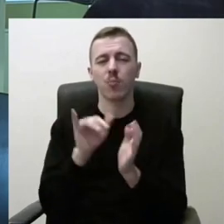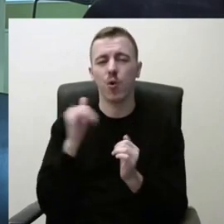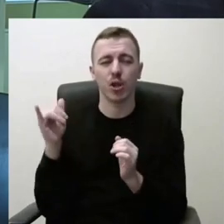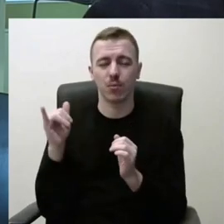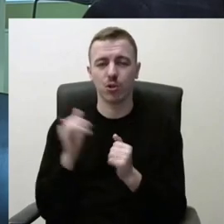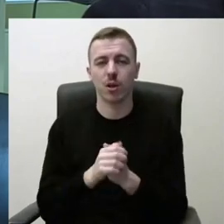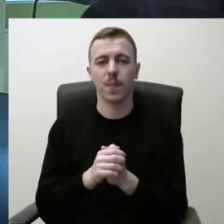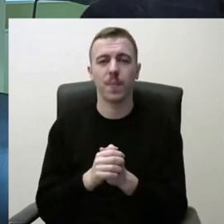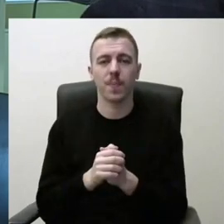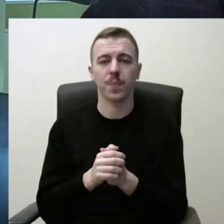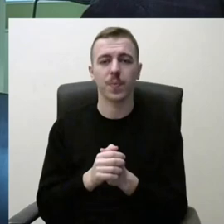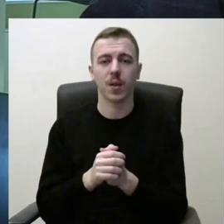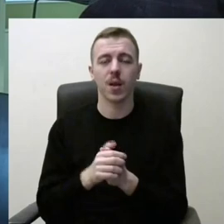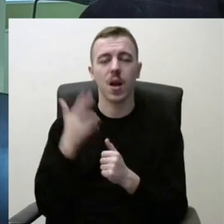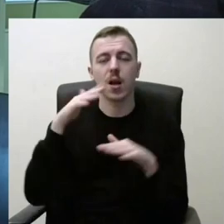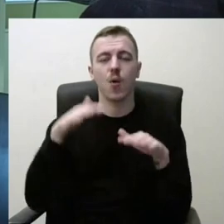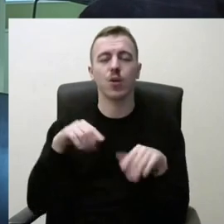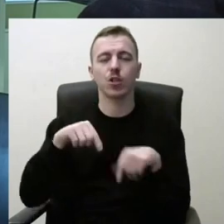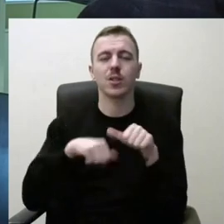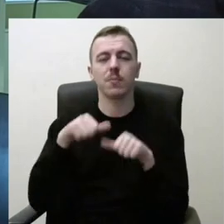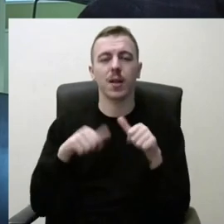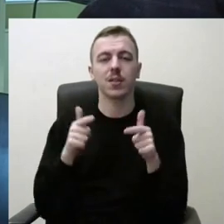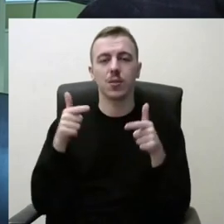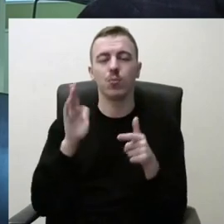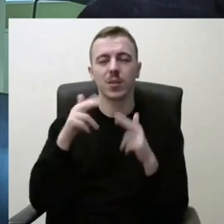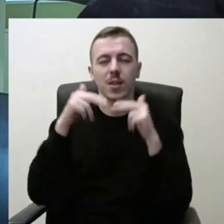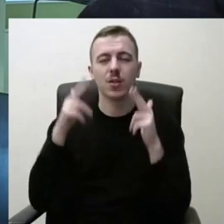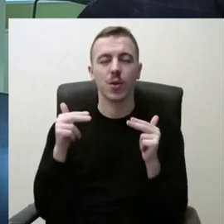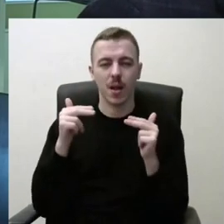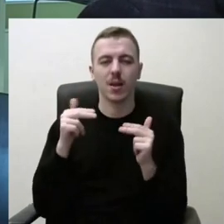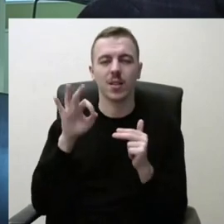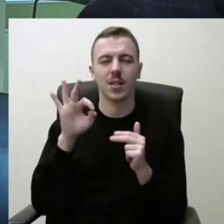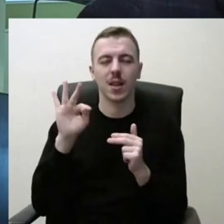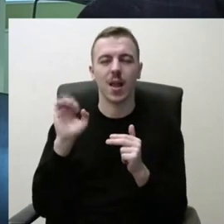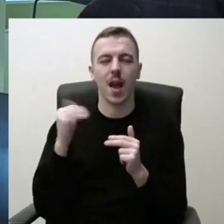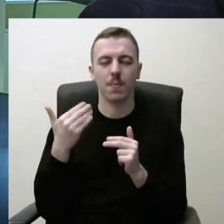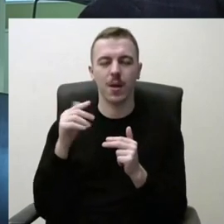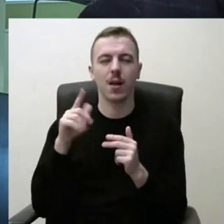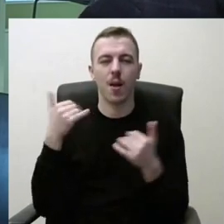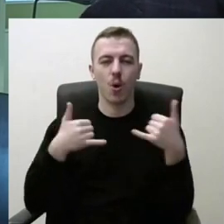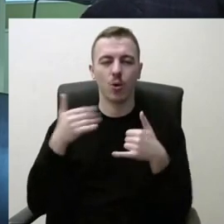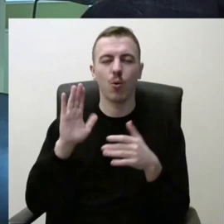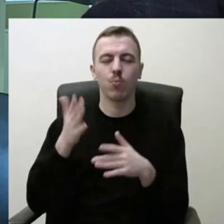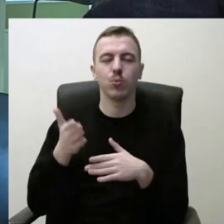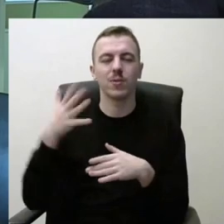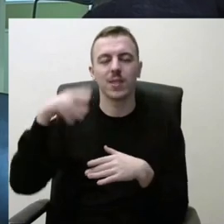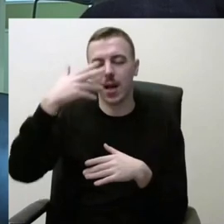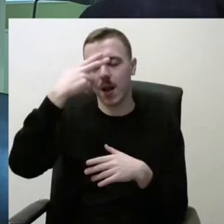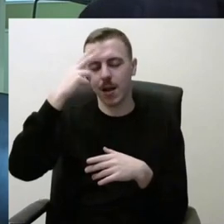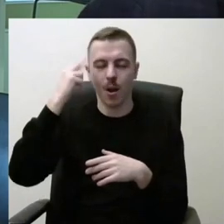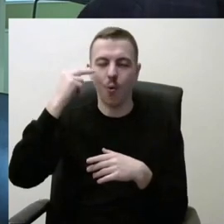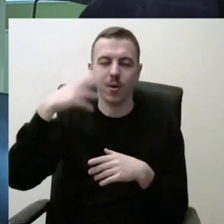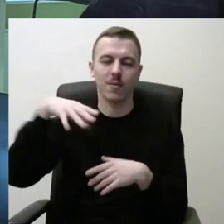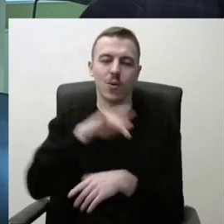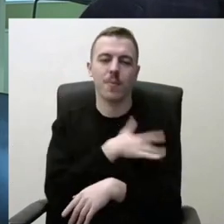moksleiviam. Kaune šiais metais įsikurs nacionalinė STEAM laboratorija, kuri aptarnaus viso Kauno regiono vaikus. Nu,